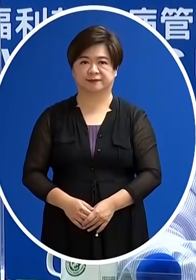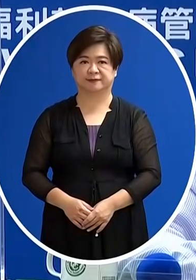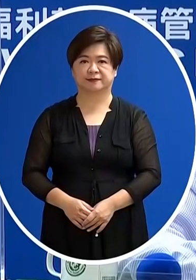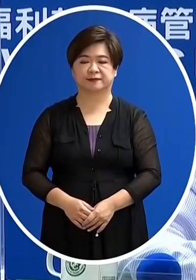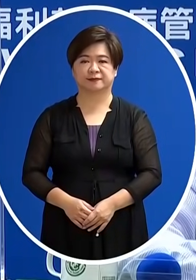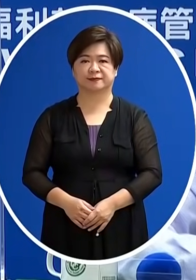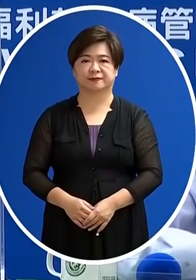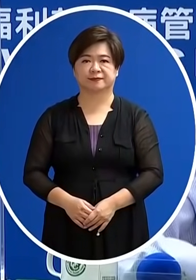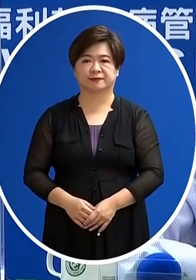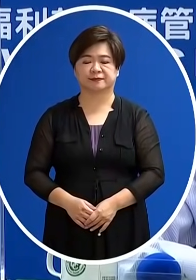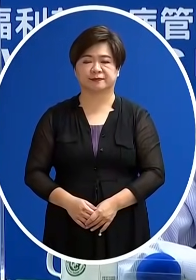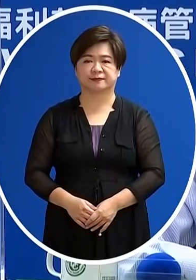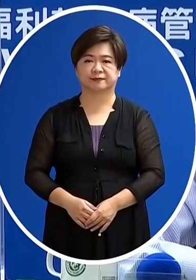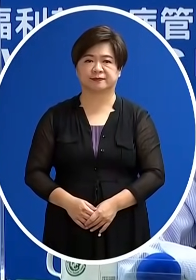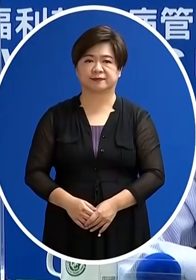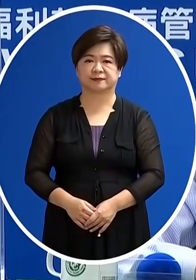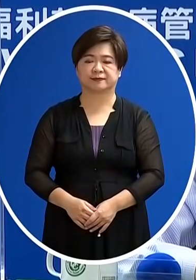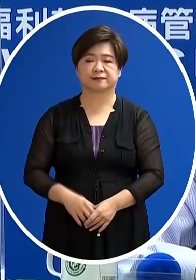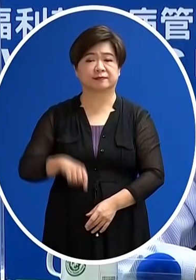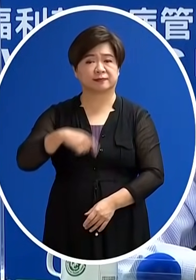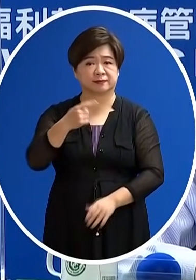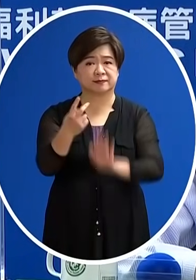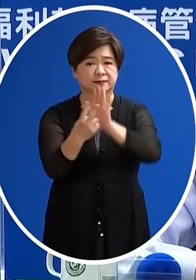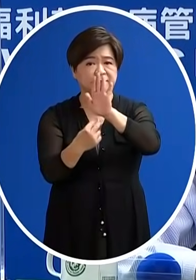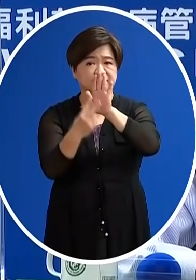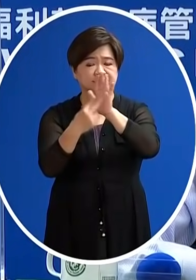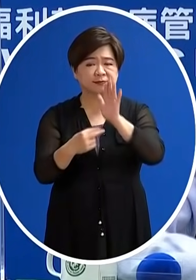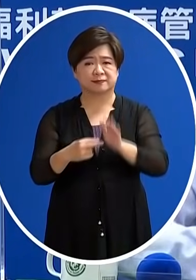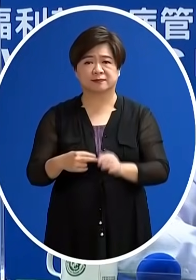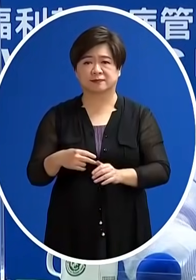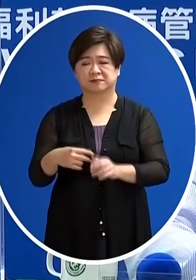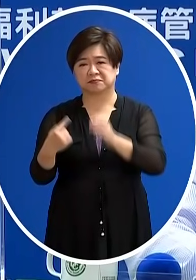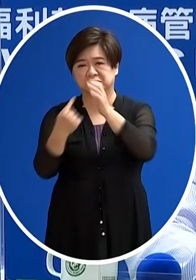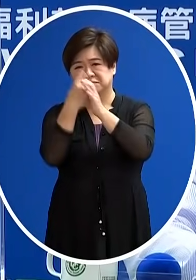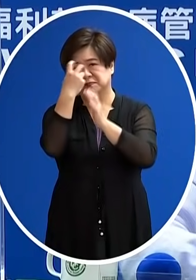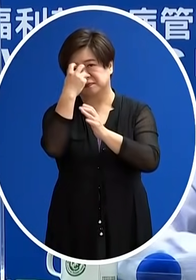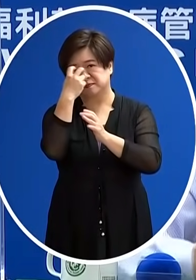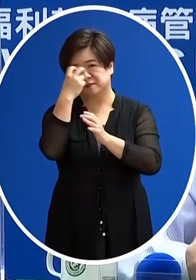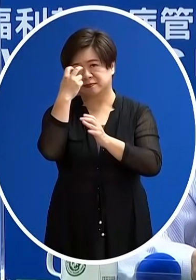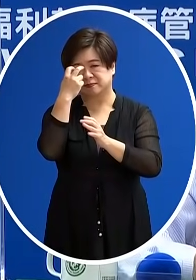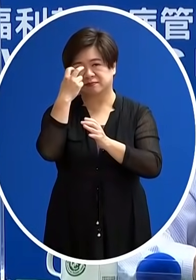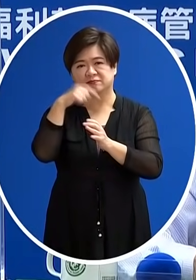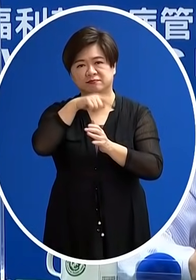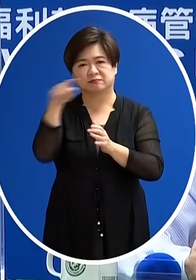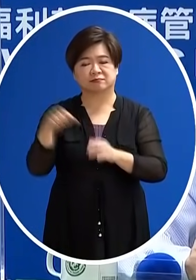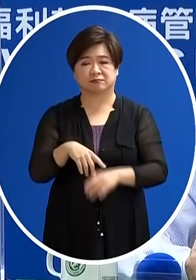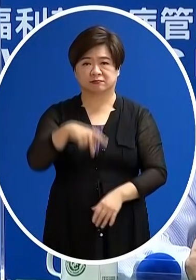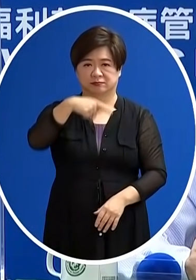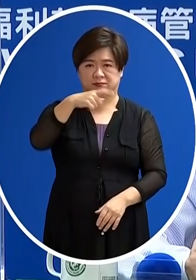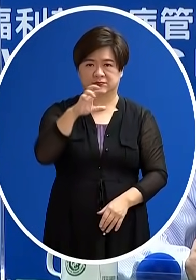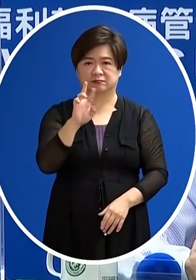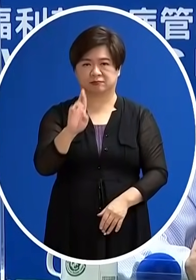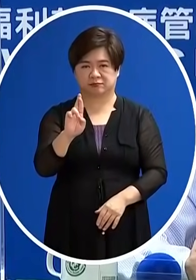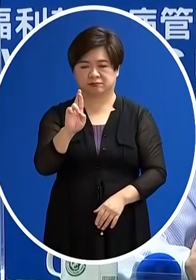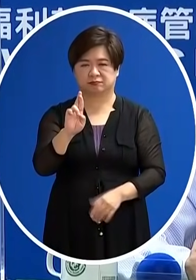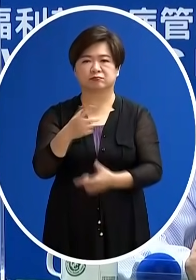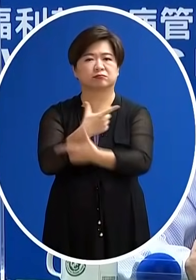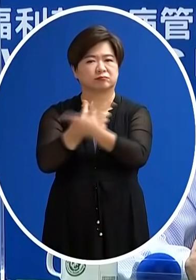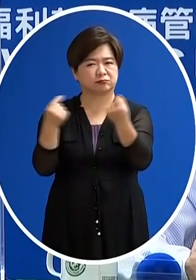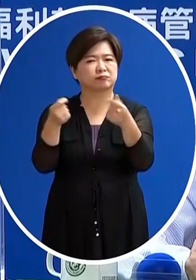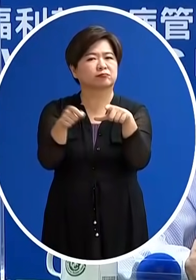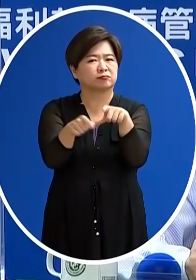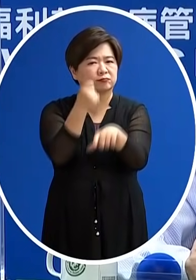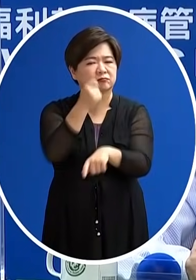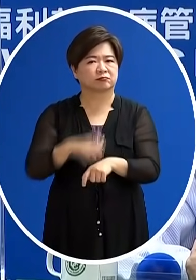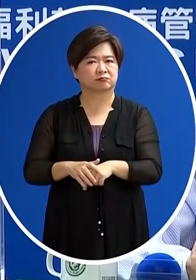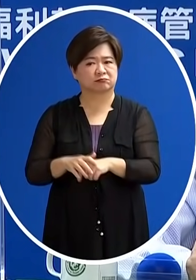好，那为了好因应让这个筛检哈，但我们大部分的筛检都是PCR 都是公费，好，那有